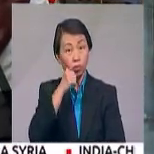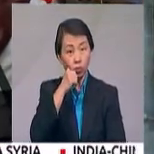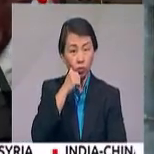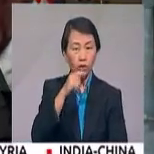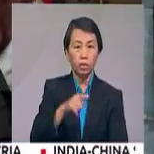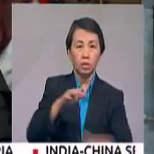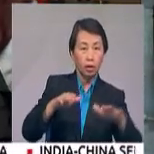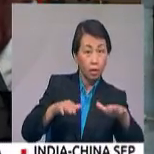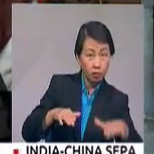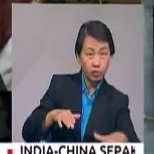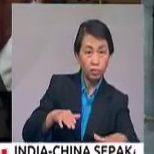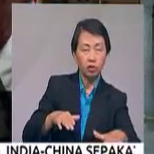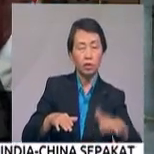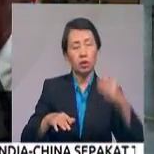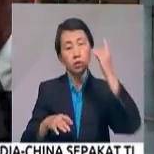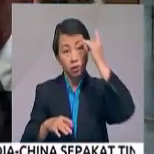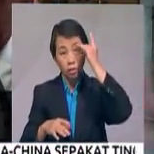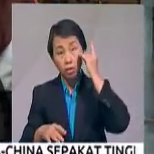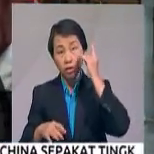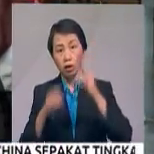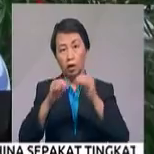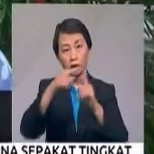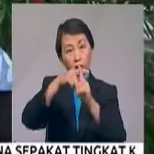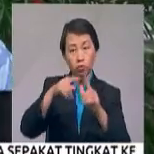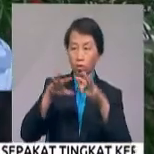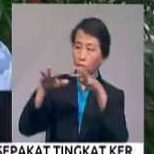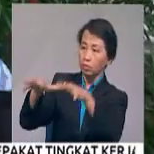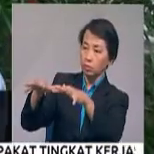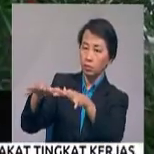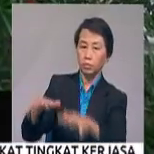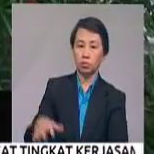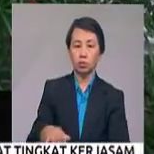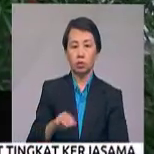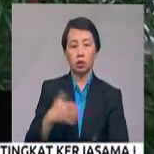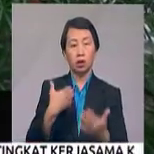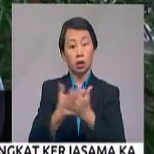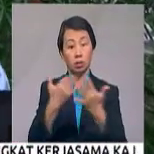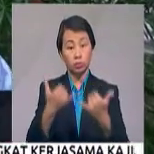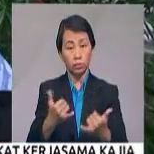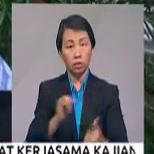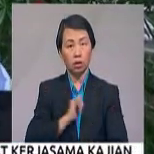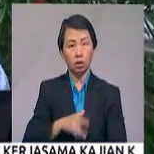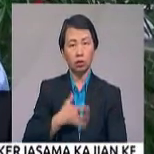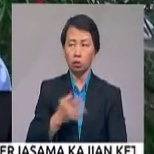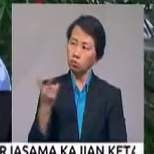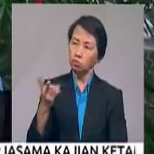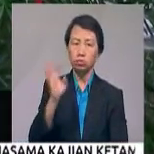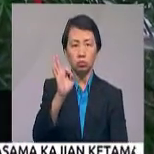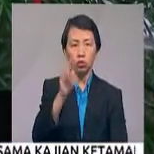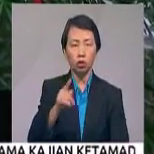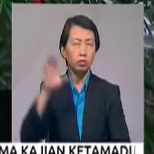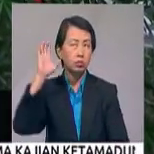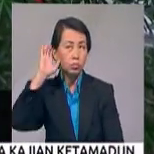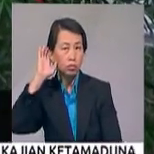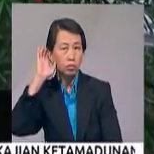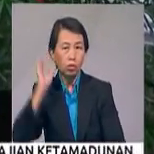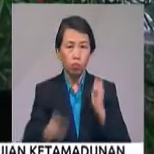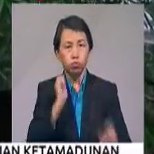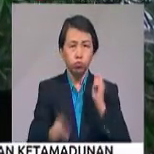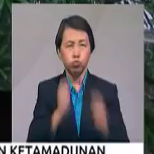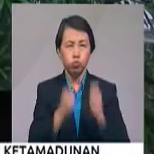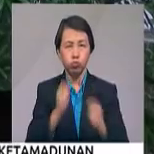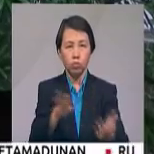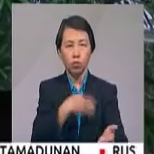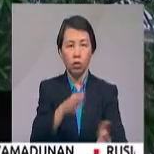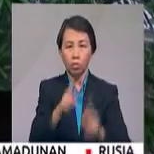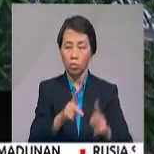yang kecil, dewasa ataupun yang pertengahan. Setakat ni saya rasa amat berkesan sebab bila orang dengar ketukan drum kan, dengar